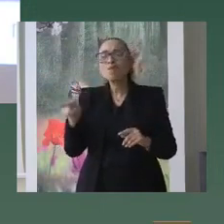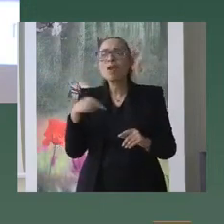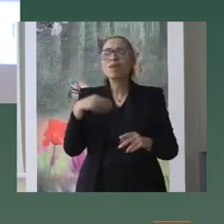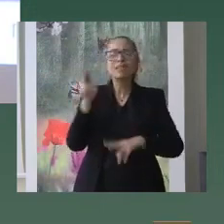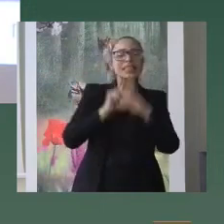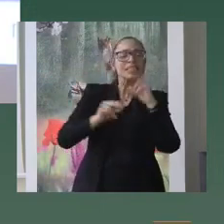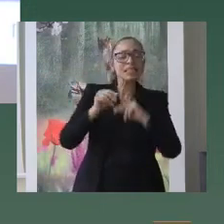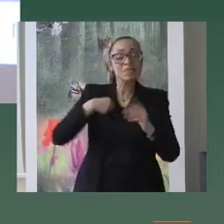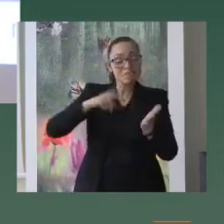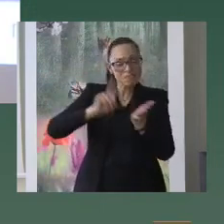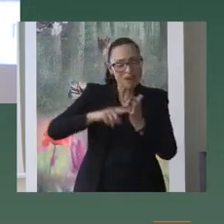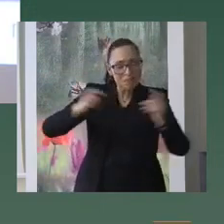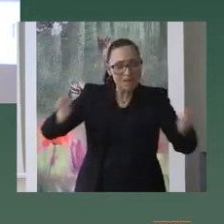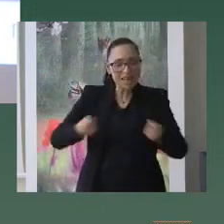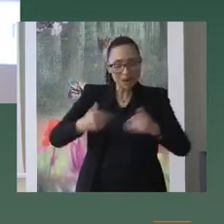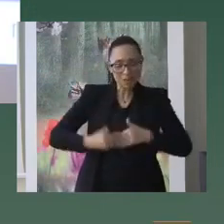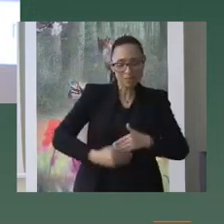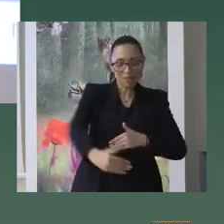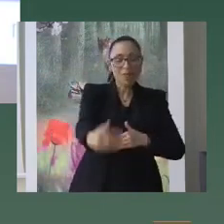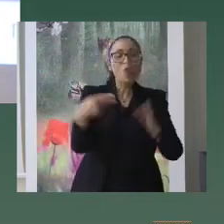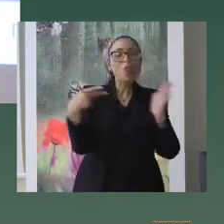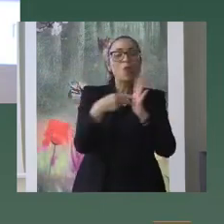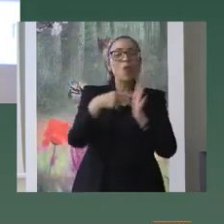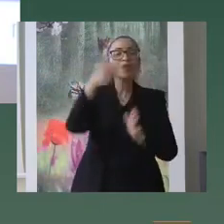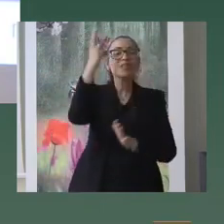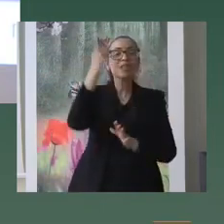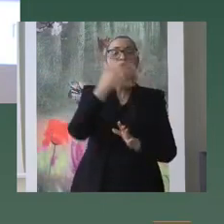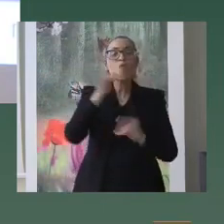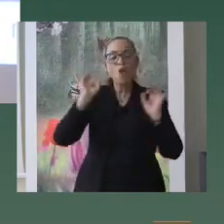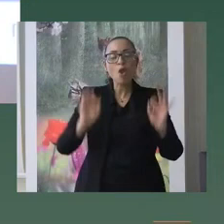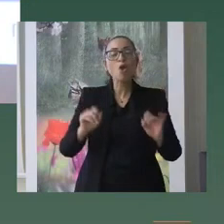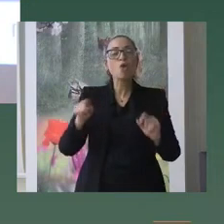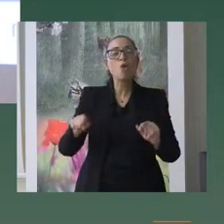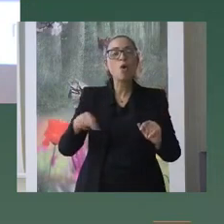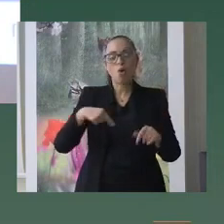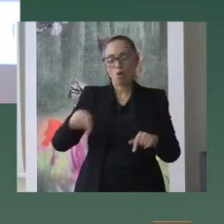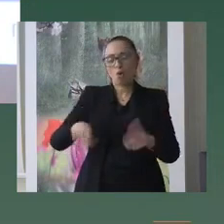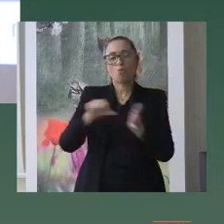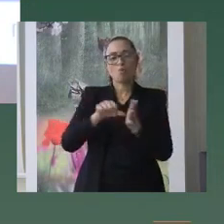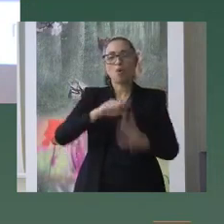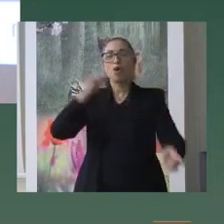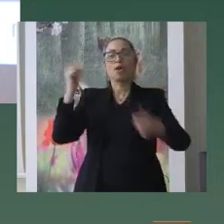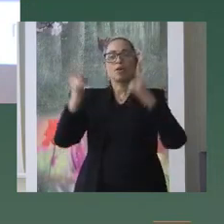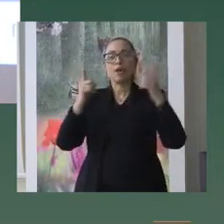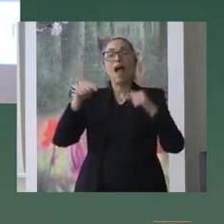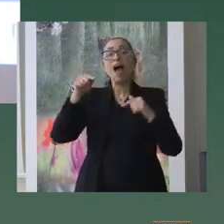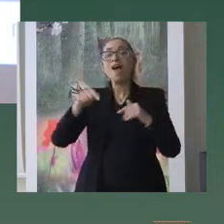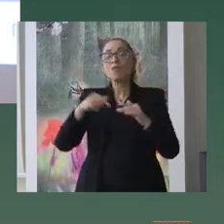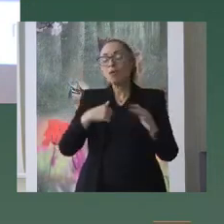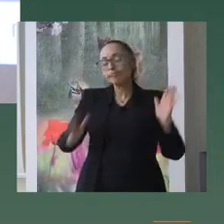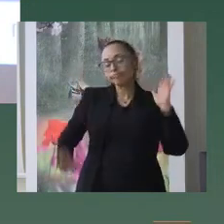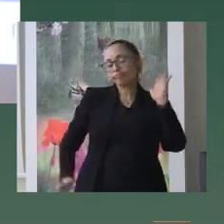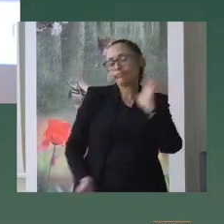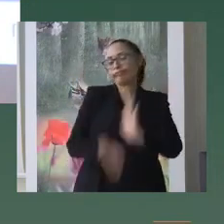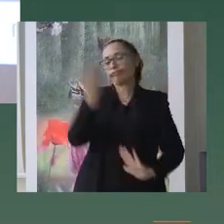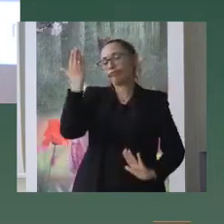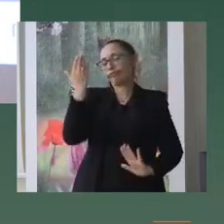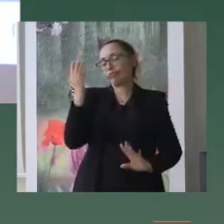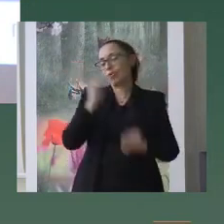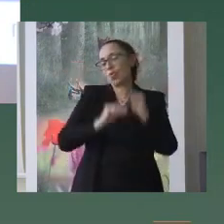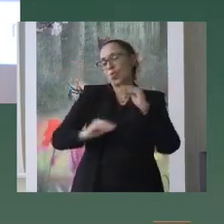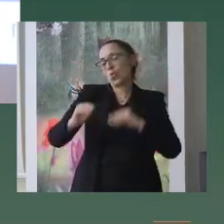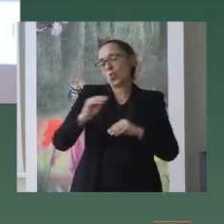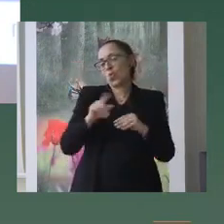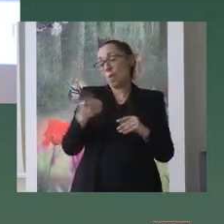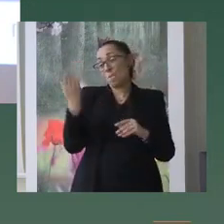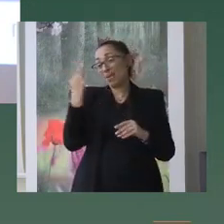που συζητάμε και πρέπει να γίνουν για το 2030 για να είναι η πόλη κλιματικά ουδέτερη, ξεπερνούν τους εκλογικούς κύκλους. Άρα,